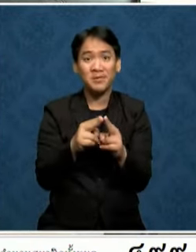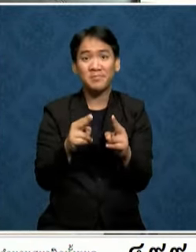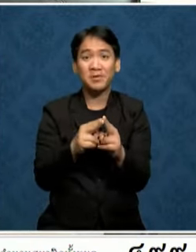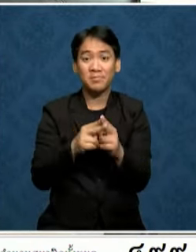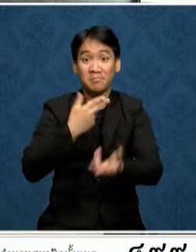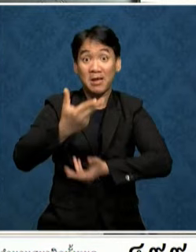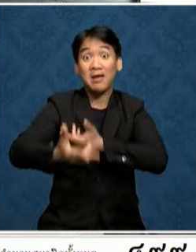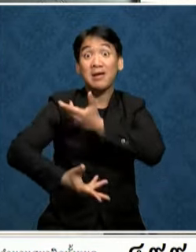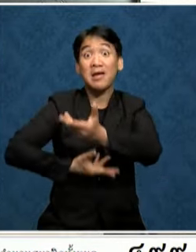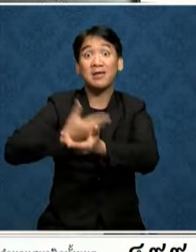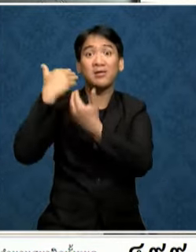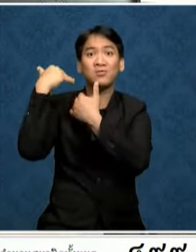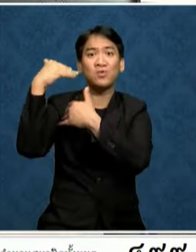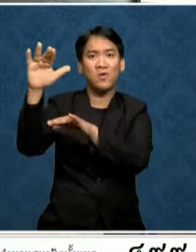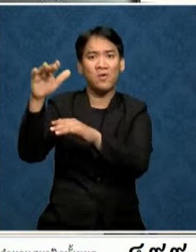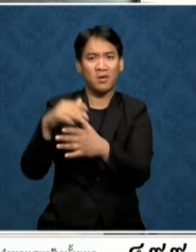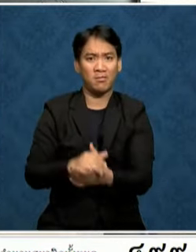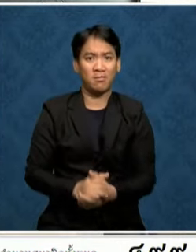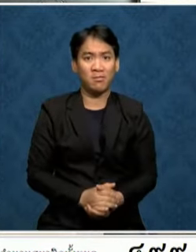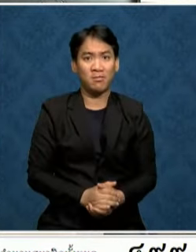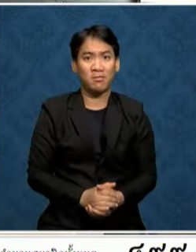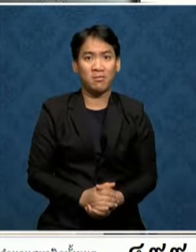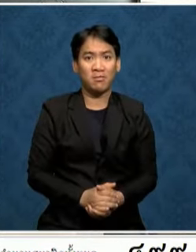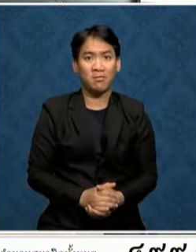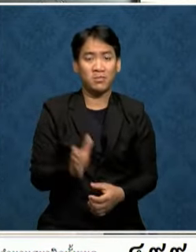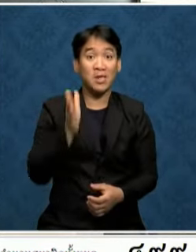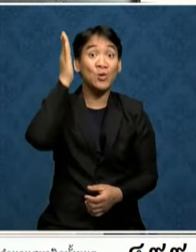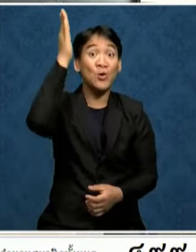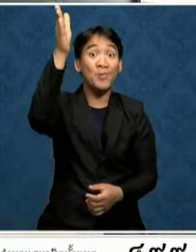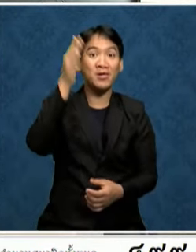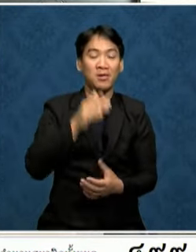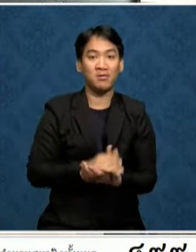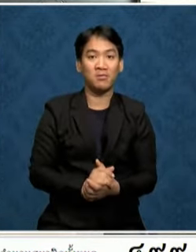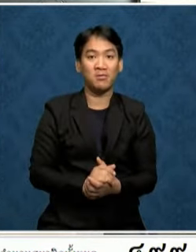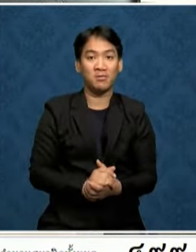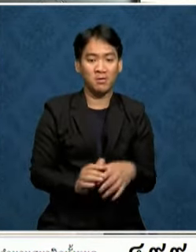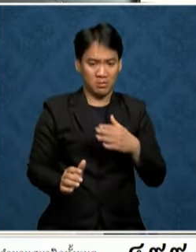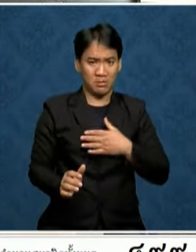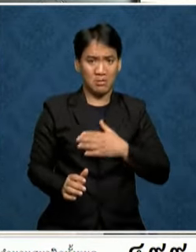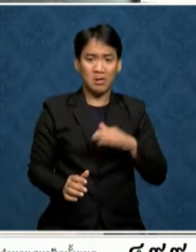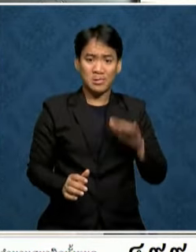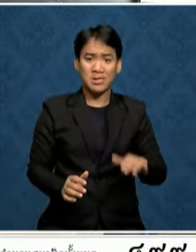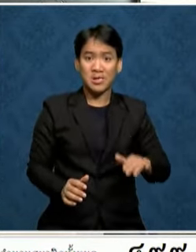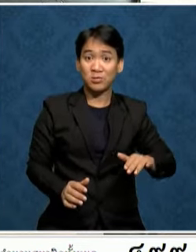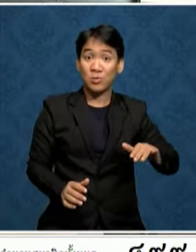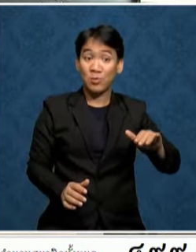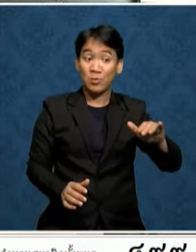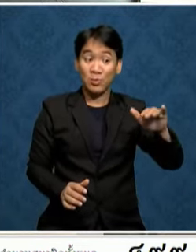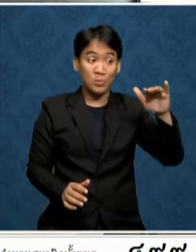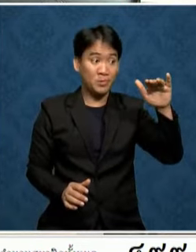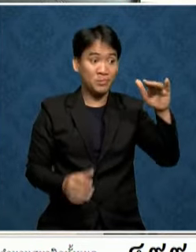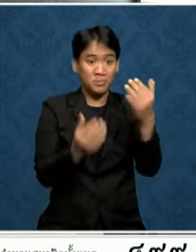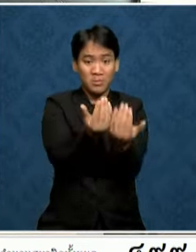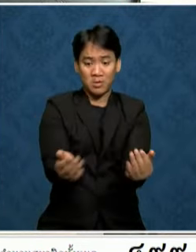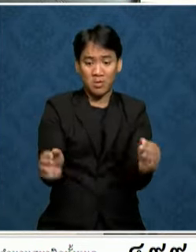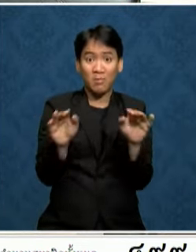ตลาดมืดนั่นแหละถ้าเกิดว่าต่อไปพออายุอนามันโตขึ้นมันไปมีครอบครัวนะครับไปมี